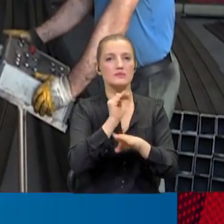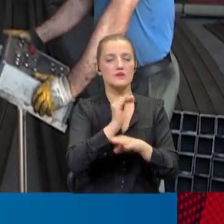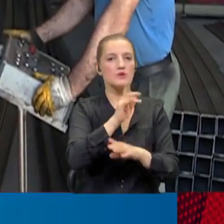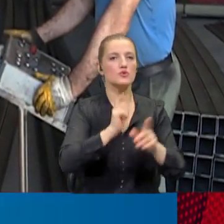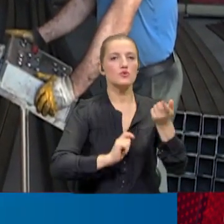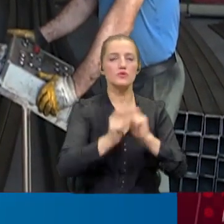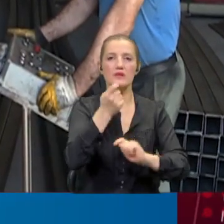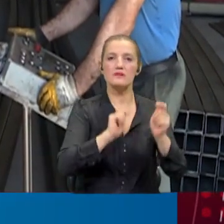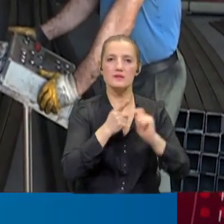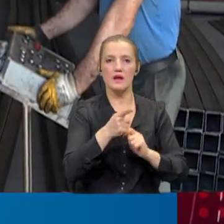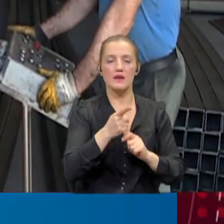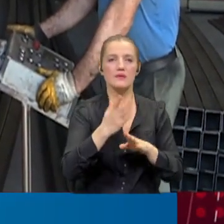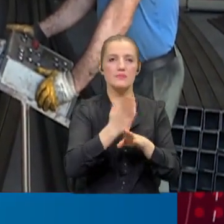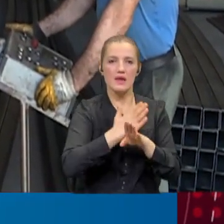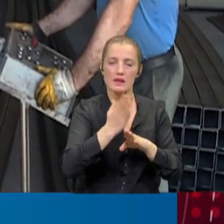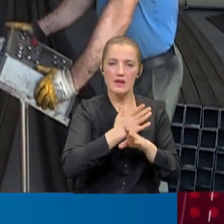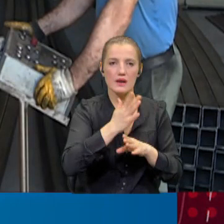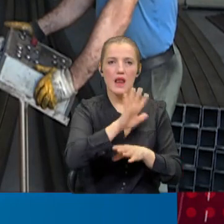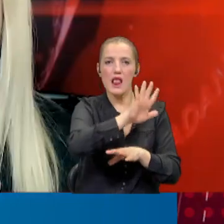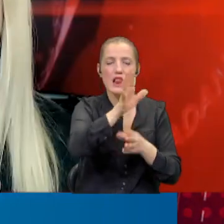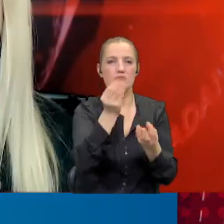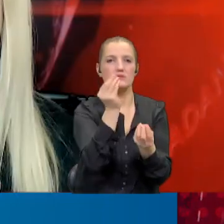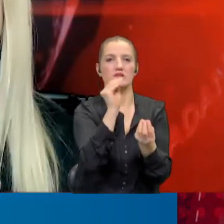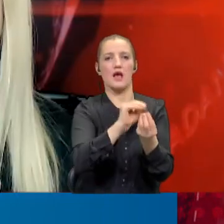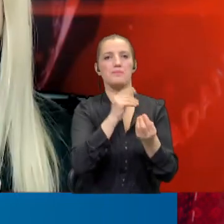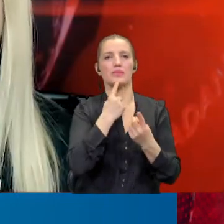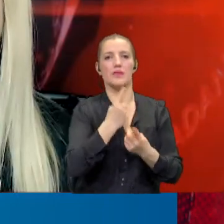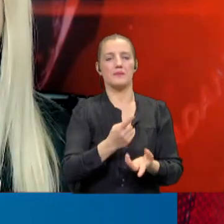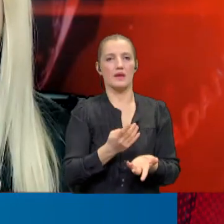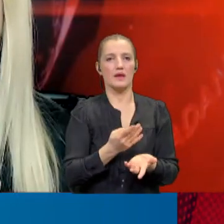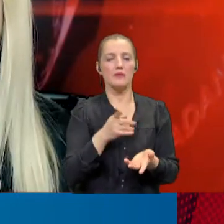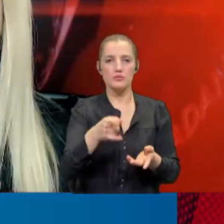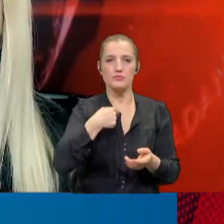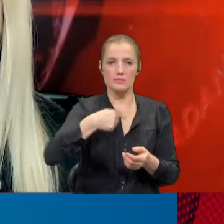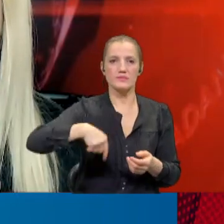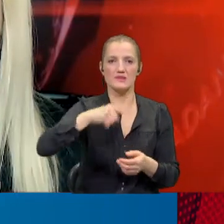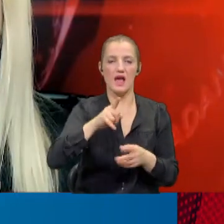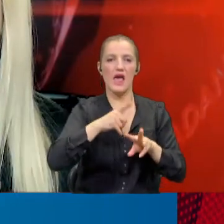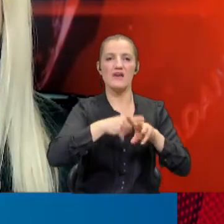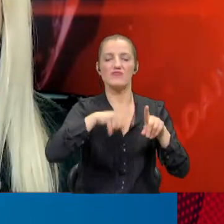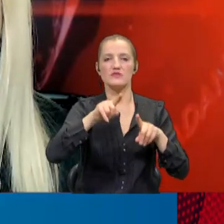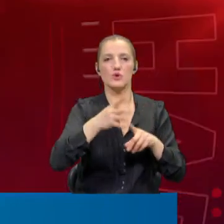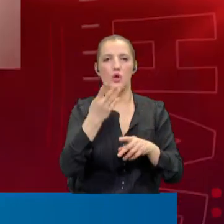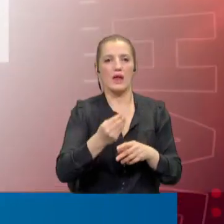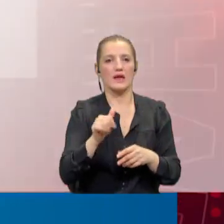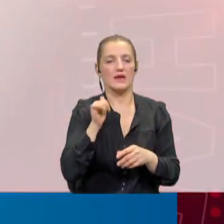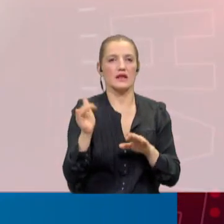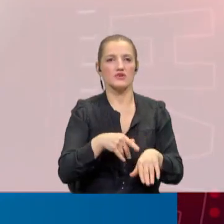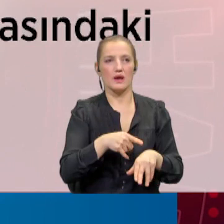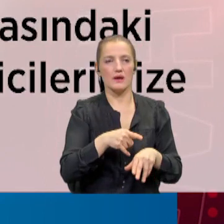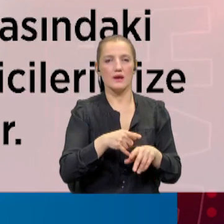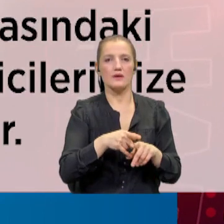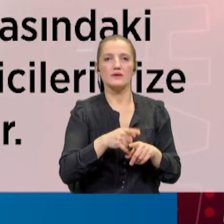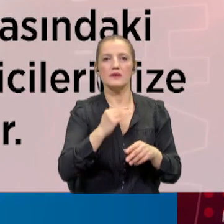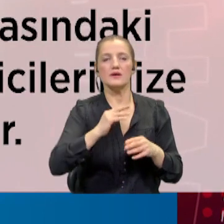kullanılan bitkinin malların Metehan'ın fiyatının artışı anlamına gelecek bu da bize enflasyon olarak geri dönecek kademeli